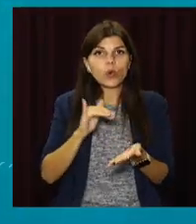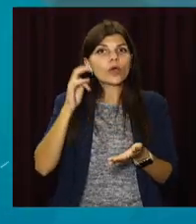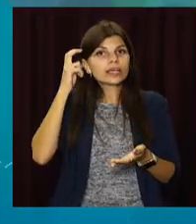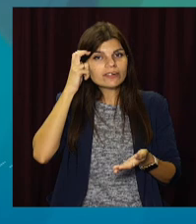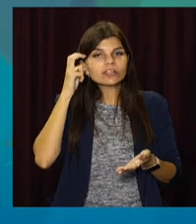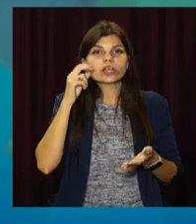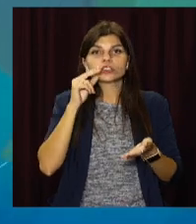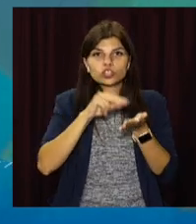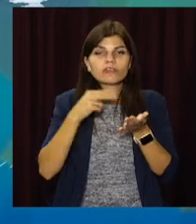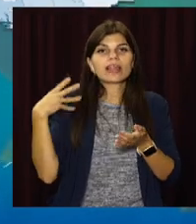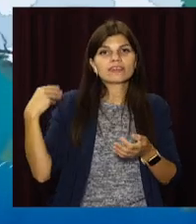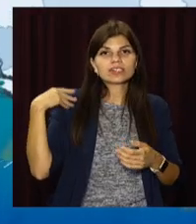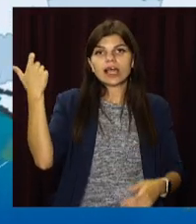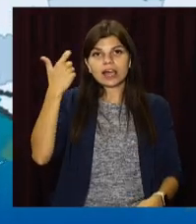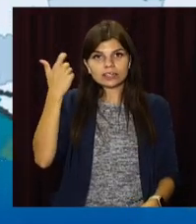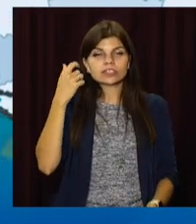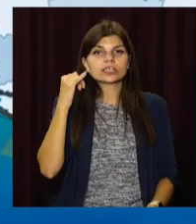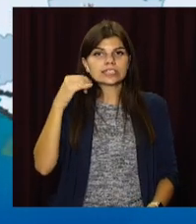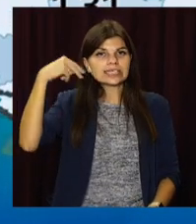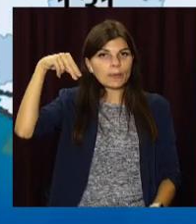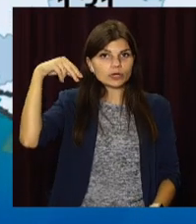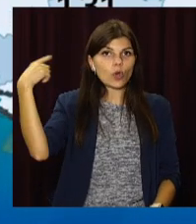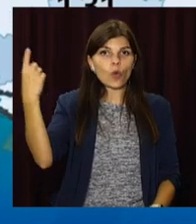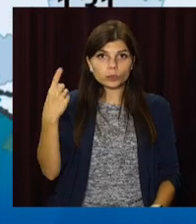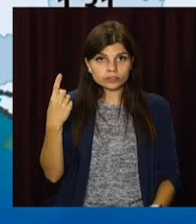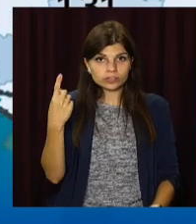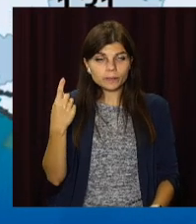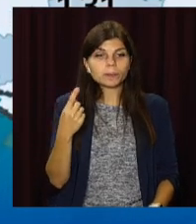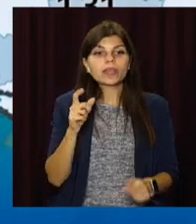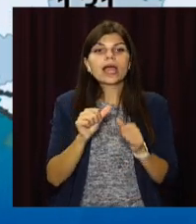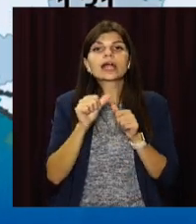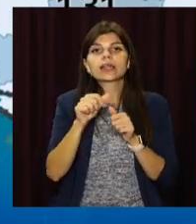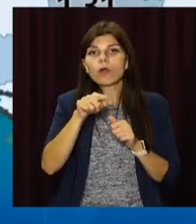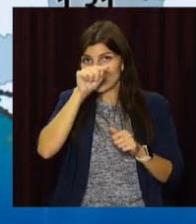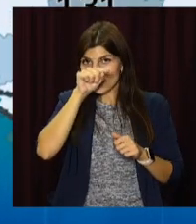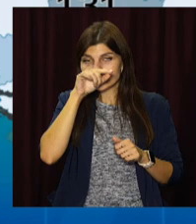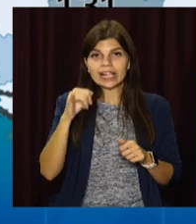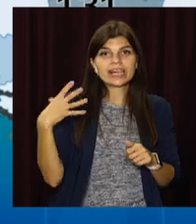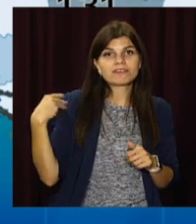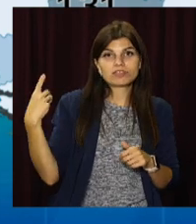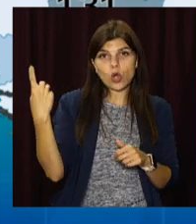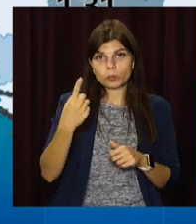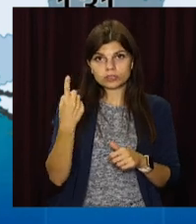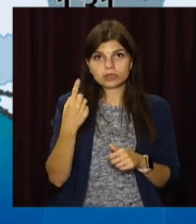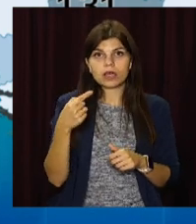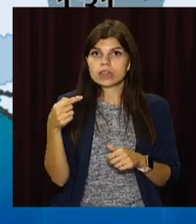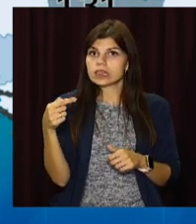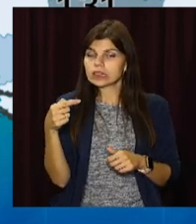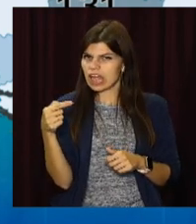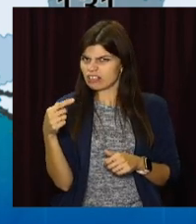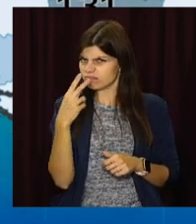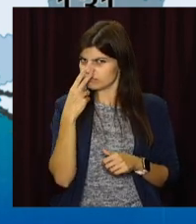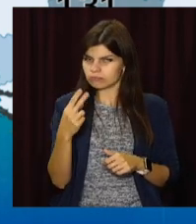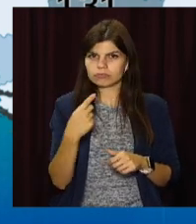Києві, Чернівецькій, Львівській, Харківській та Запорізькій областях. Крім того, в Луганській та Львівській областях негативна